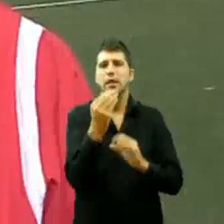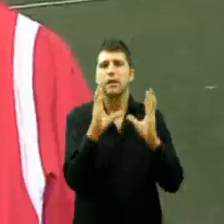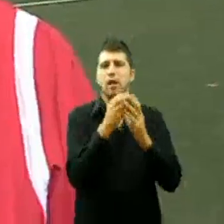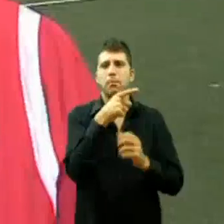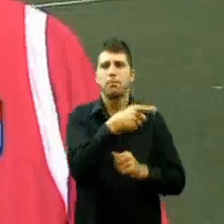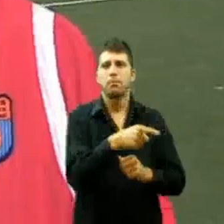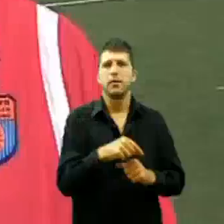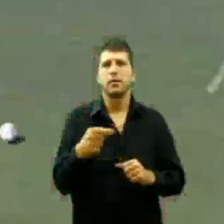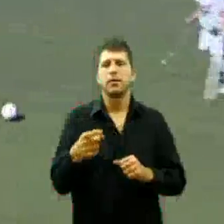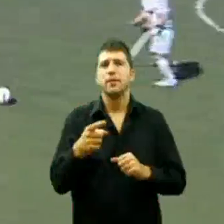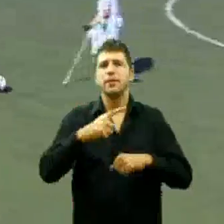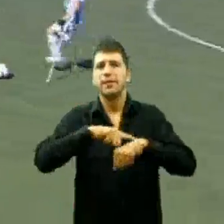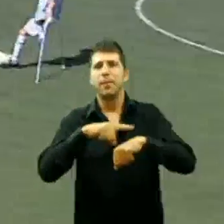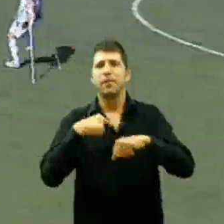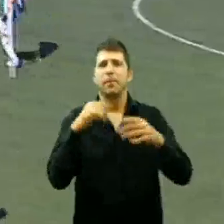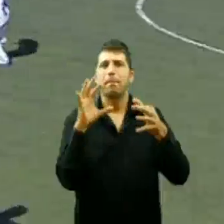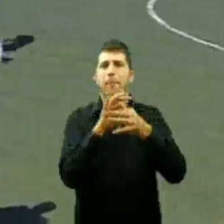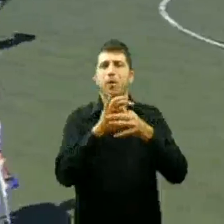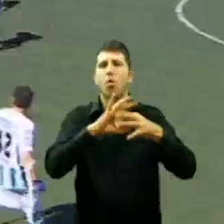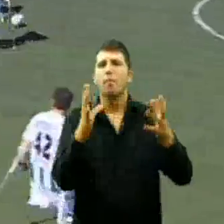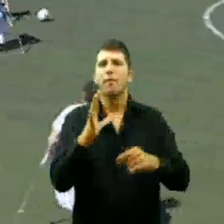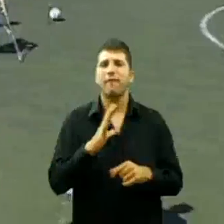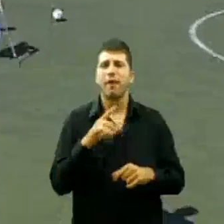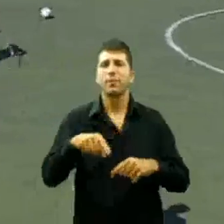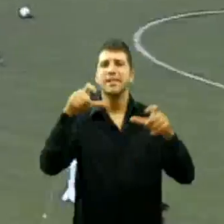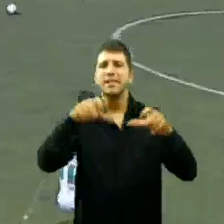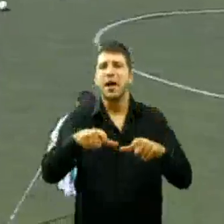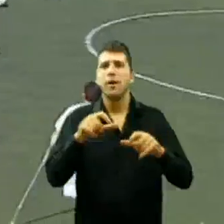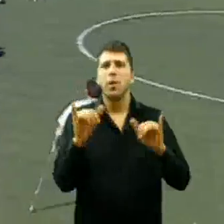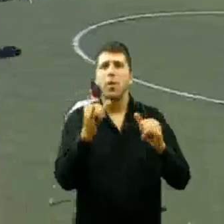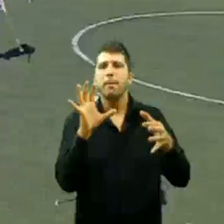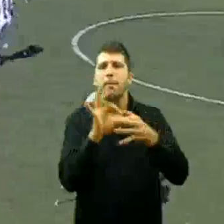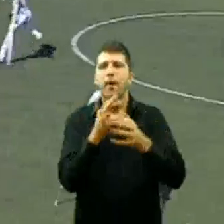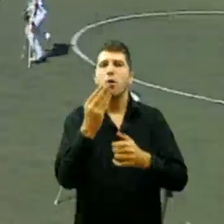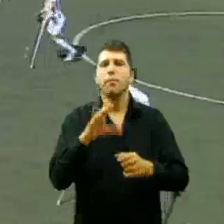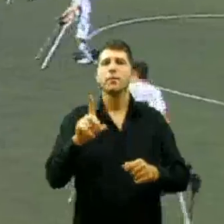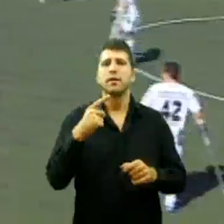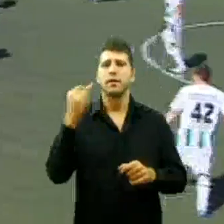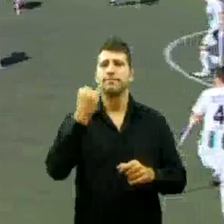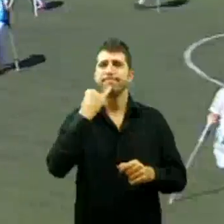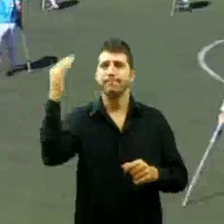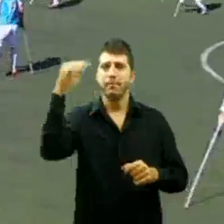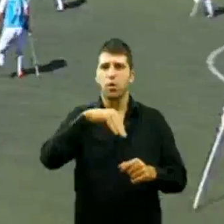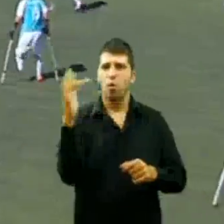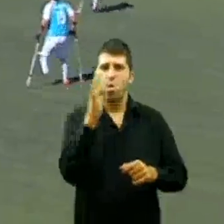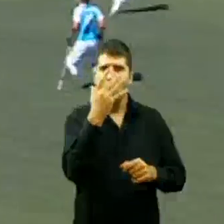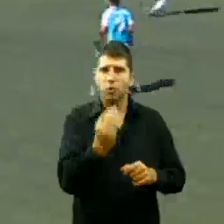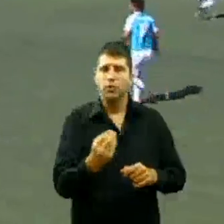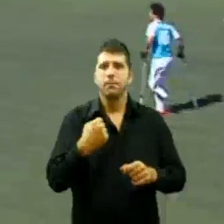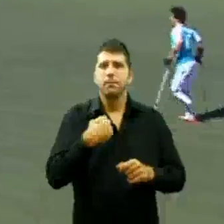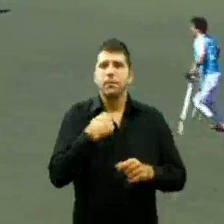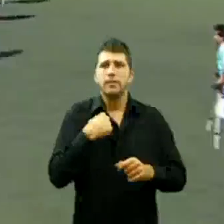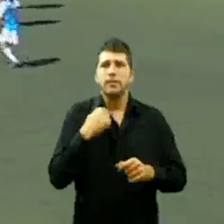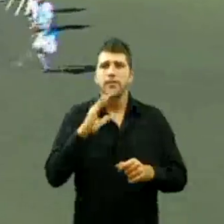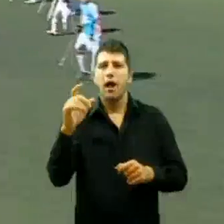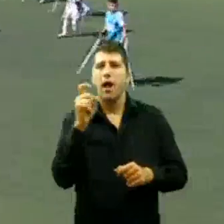bağlantı kopuklukları oluyor. Bu da sahaya yansıyınca rakip de yakaladığı bir fırsatı gole çevirince biz yakaladık, atamadık. Onlar